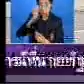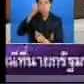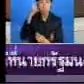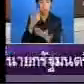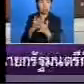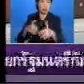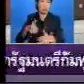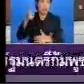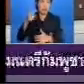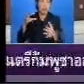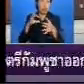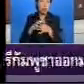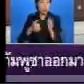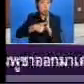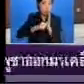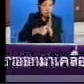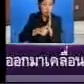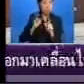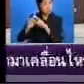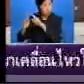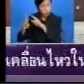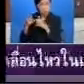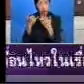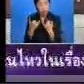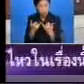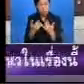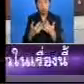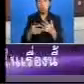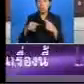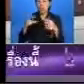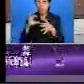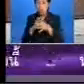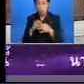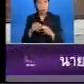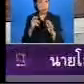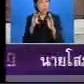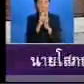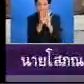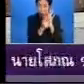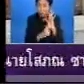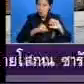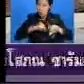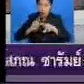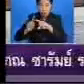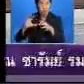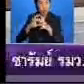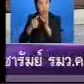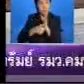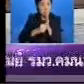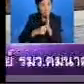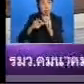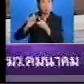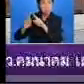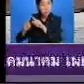ครงสร้างภาษีทั้งการลดภาษีเงินได้นิติบุคคลการผ่อนปรนเงื่อนไขในเรื่องของการคำนวณภาษีสำหรับการจัดตั้งสำนักงานปฏิบัติการ